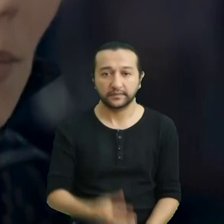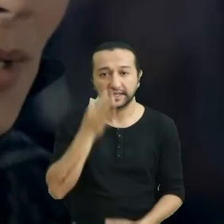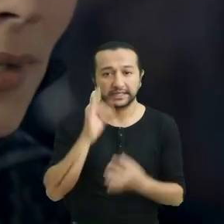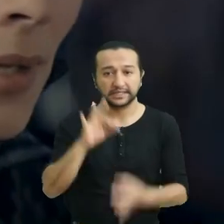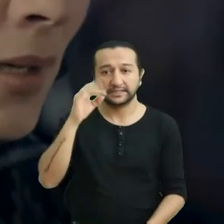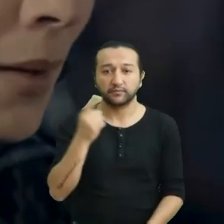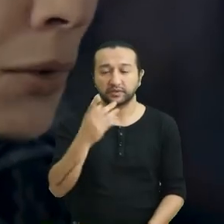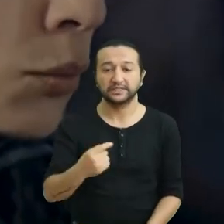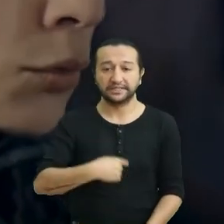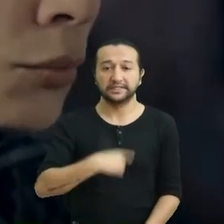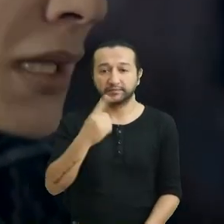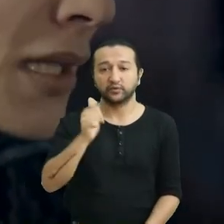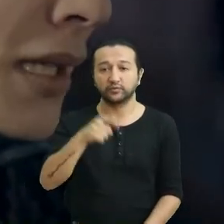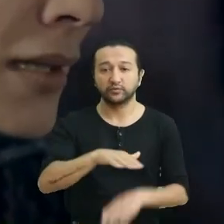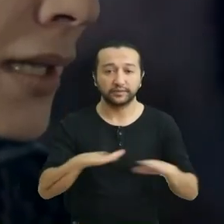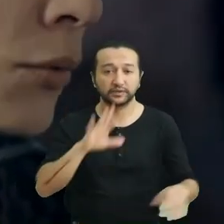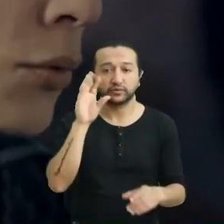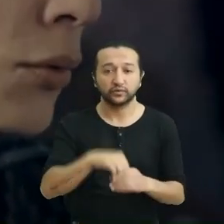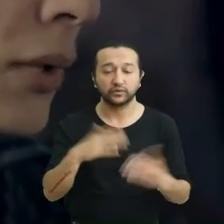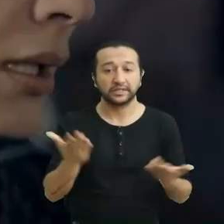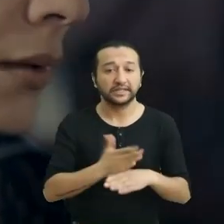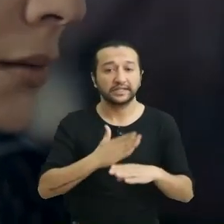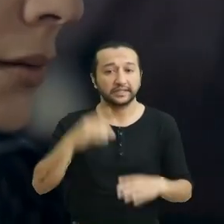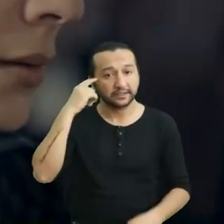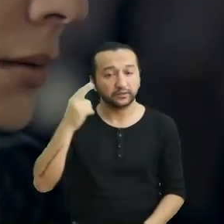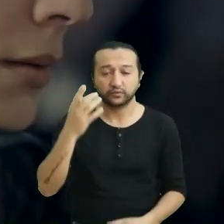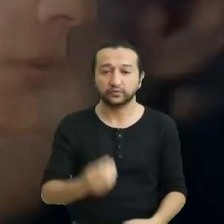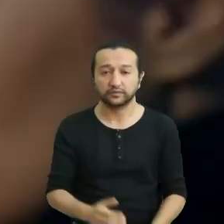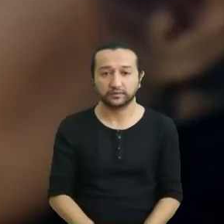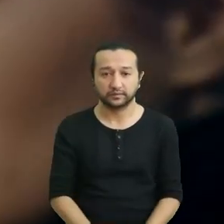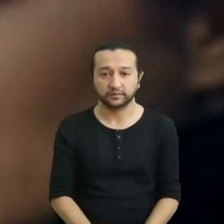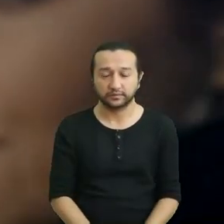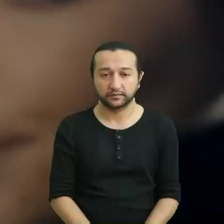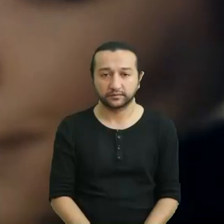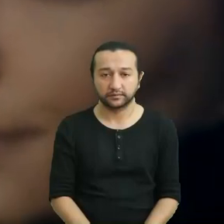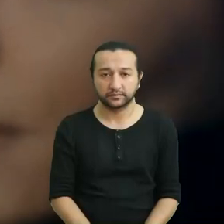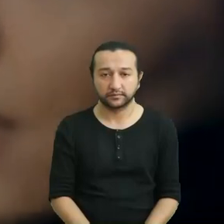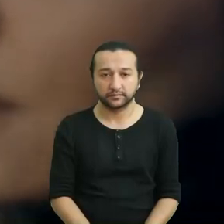İnsan böyle bir şey hissederken bir gün bunun biteceğini niye düşünsün ki?